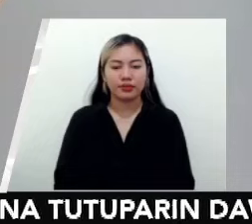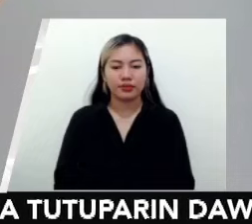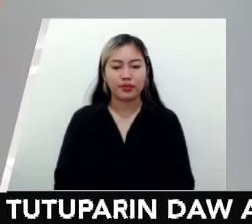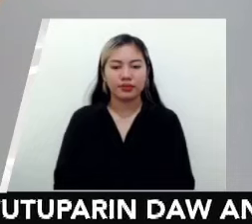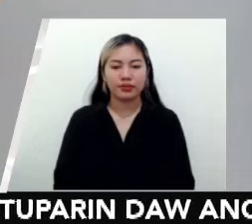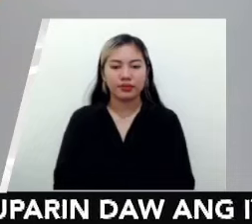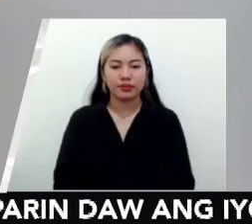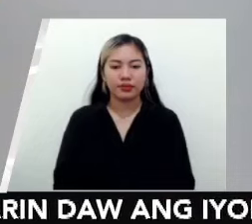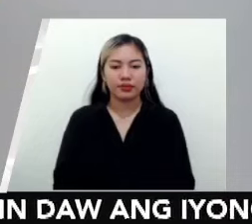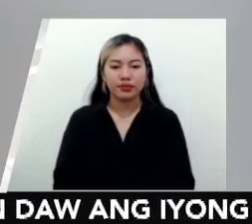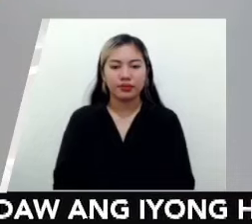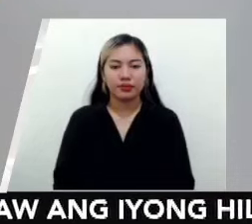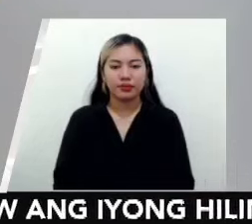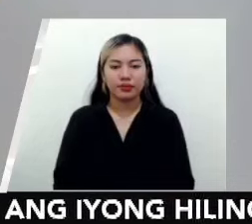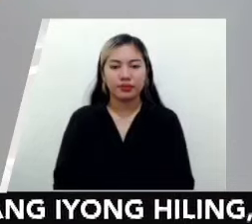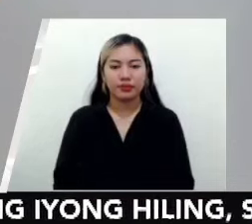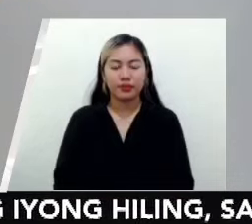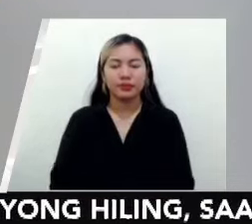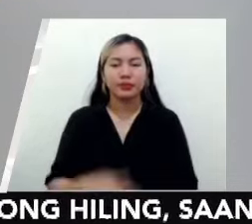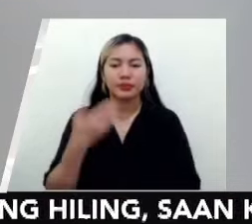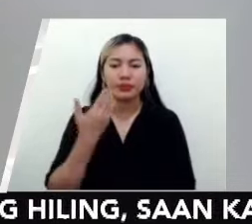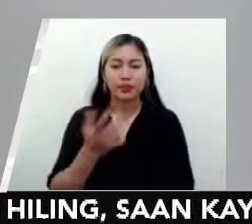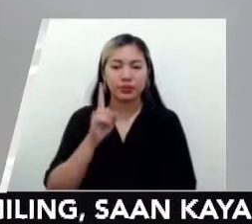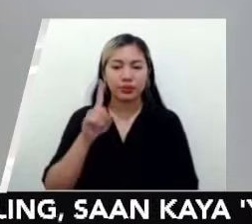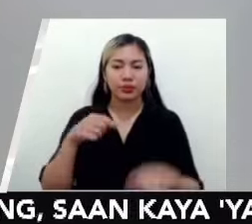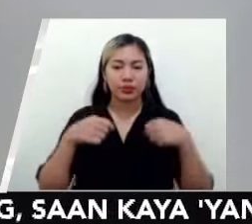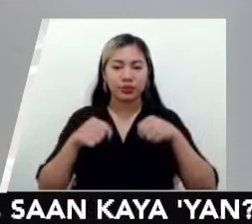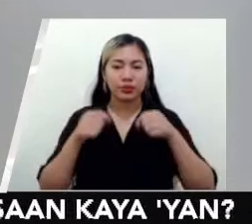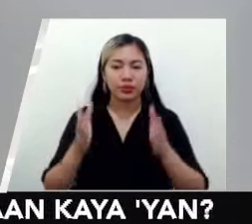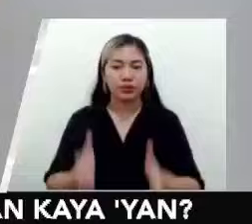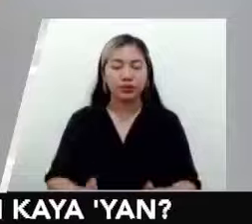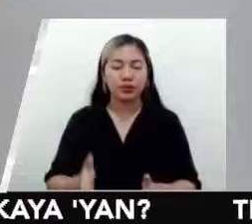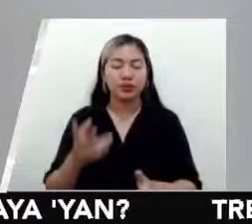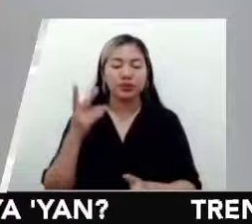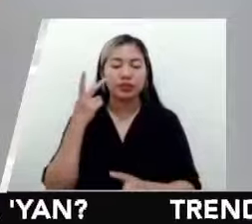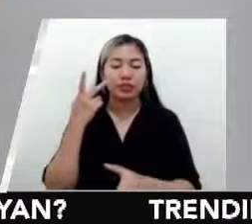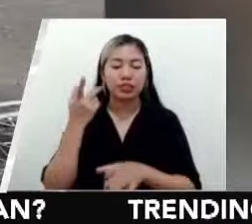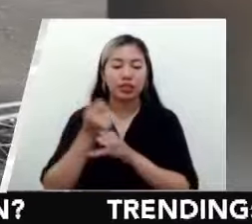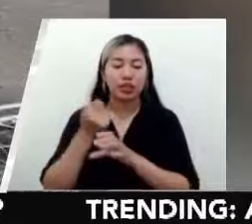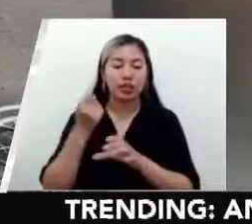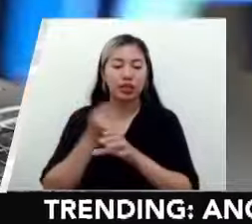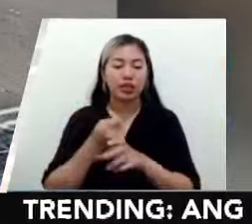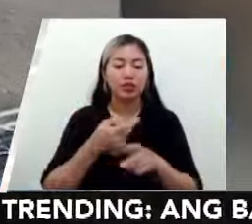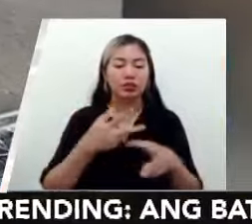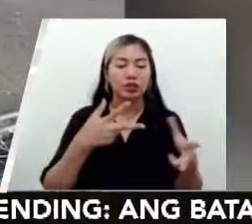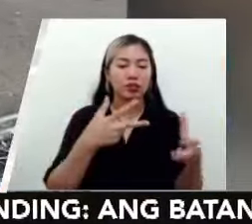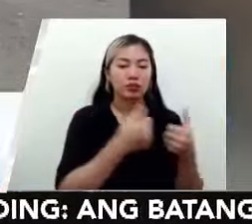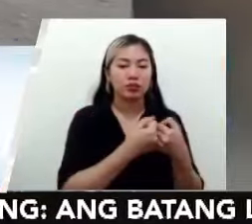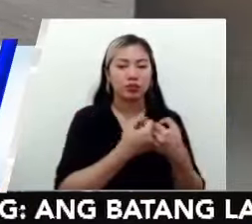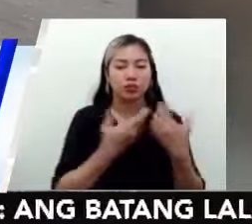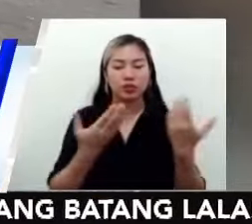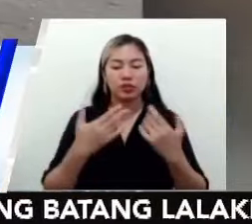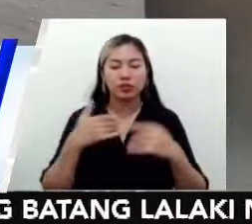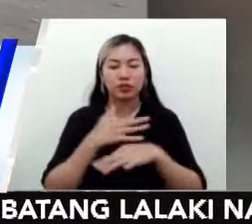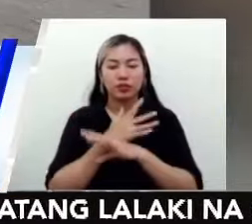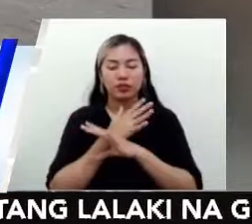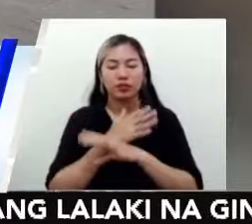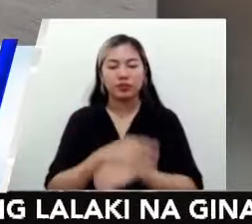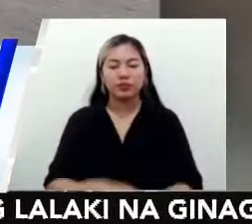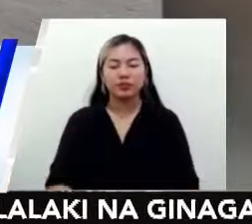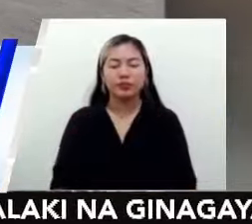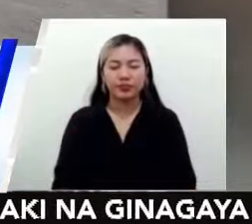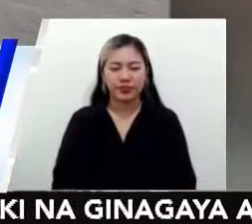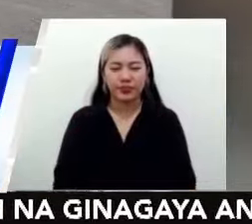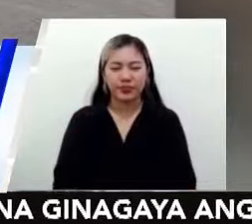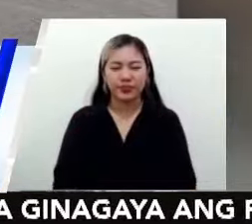Patay ang isang rider matapos magulungan ng dump truck sa Davao City. Base sa imbestigasyon ng pulisya, binabagtas ng dalawang